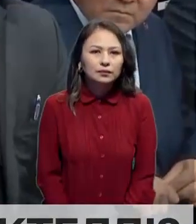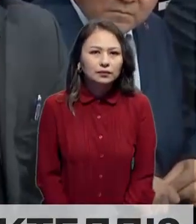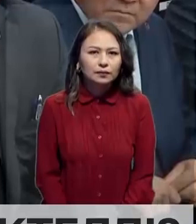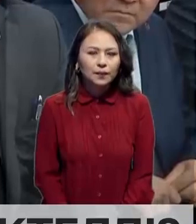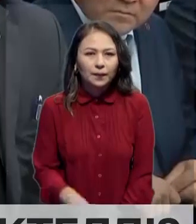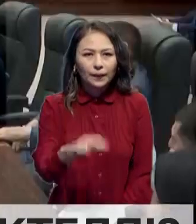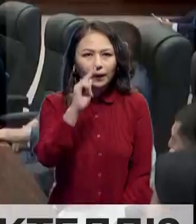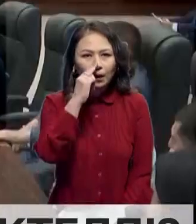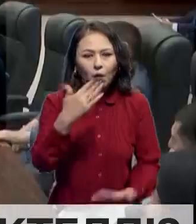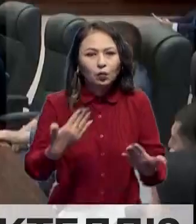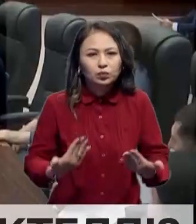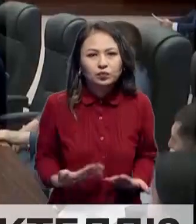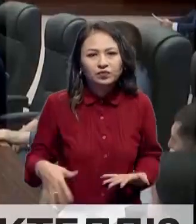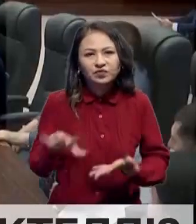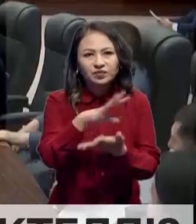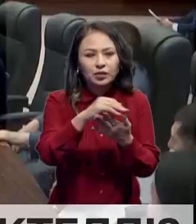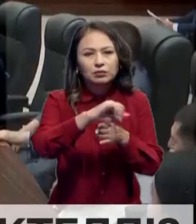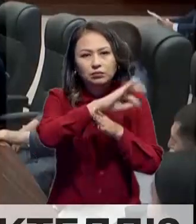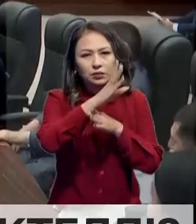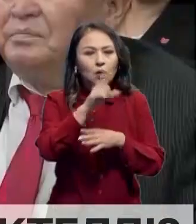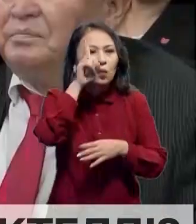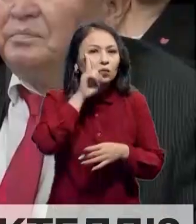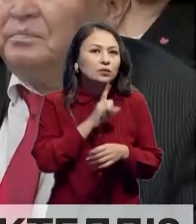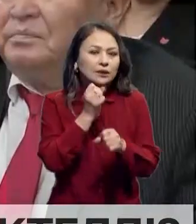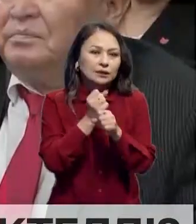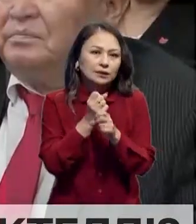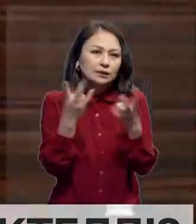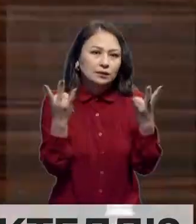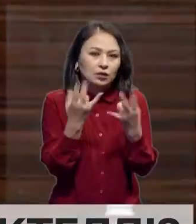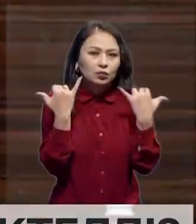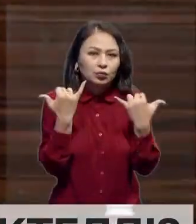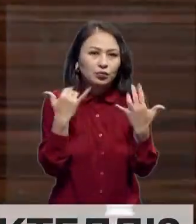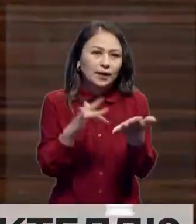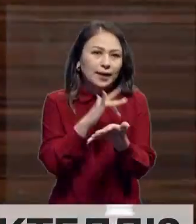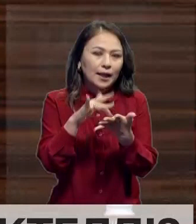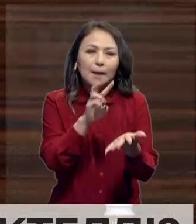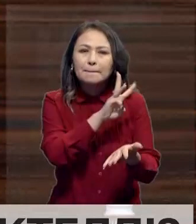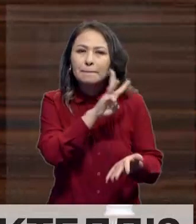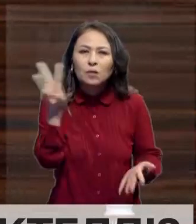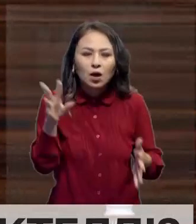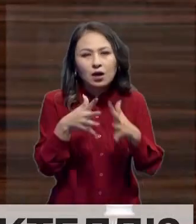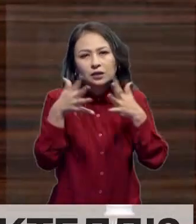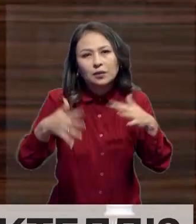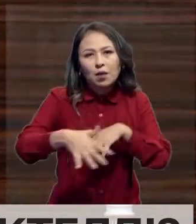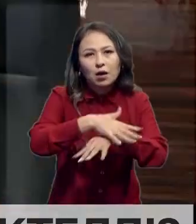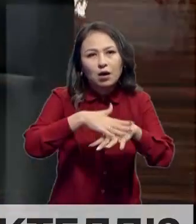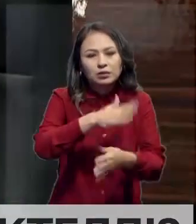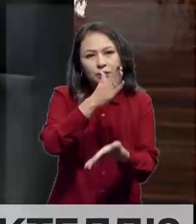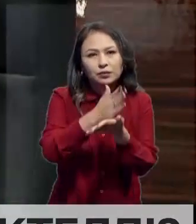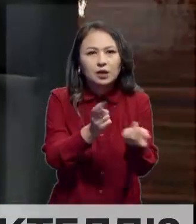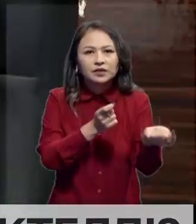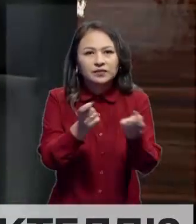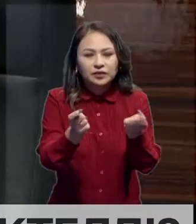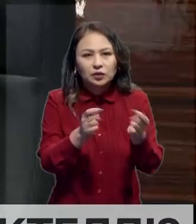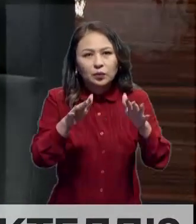Шымкент өмір сүрге барынша қолайлы қала болу керек. Бүгінде қала миллионнан астам халқы бар, жетекші